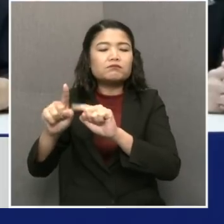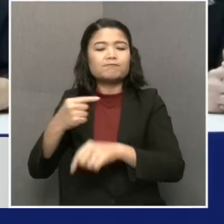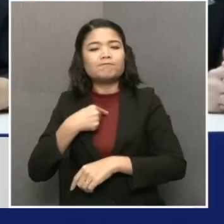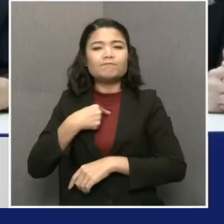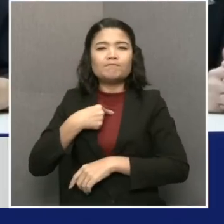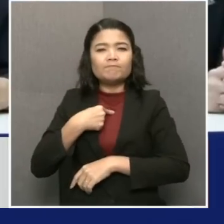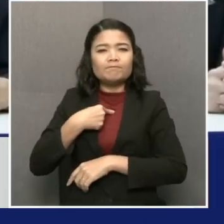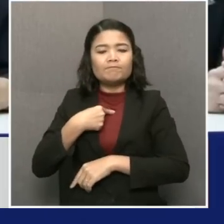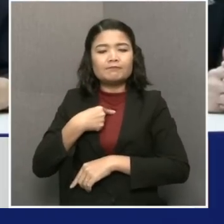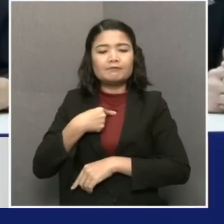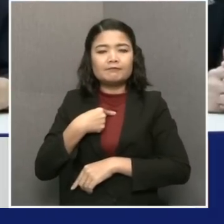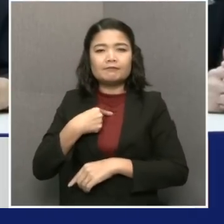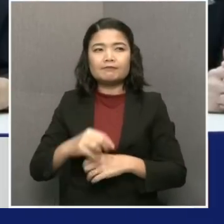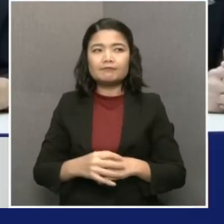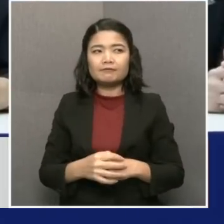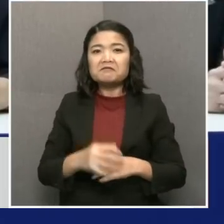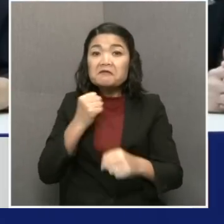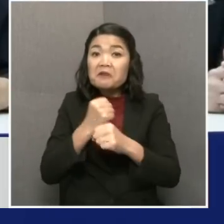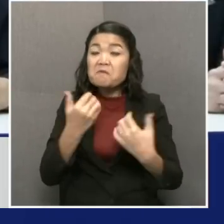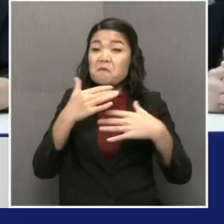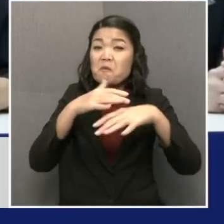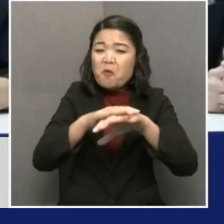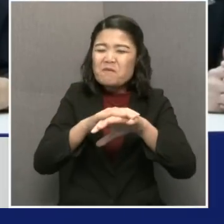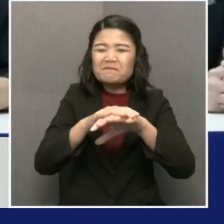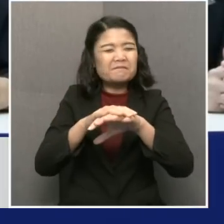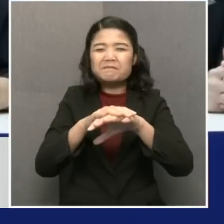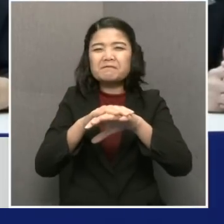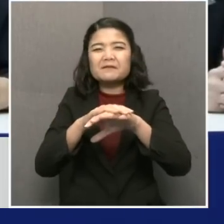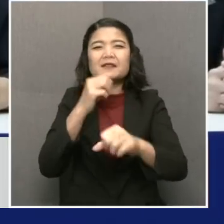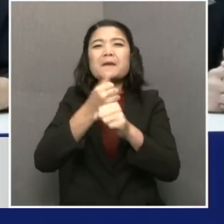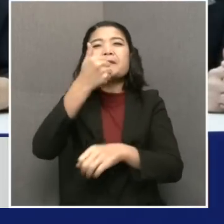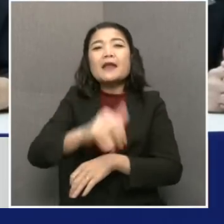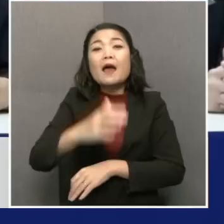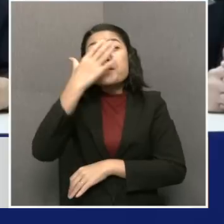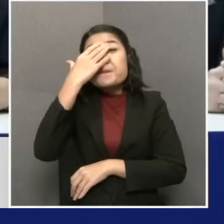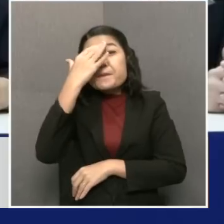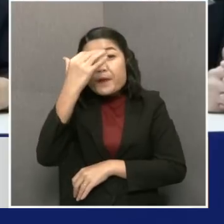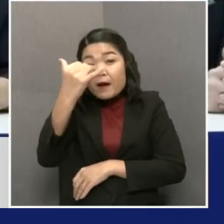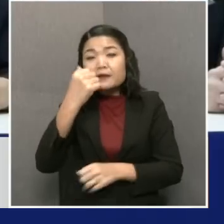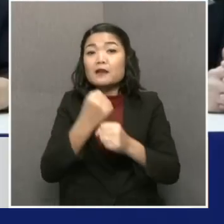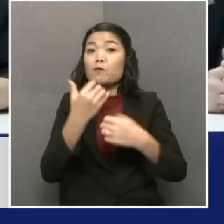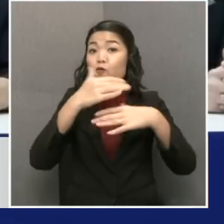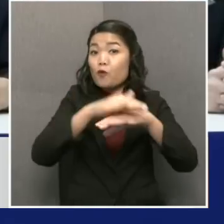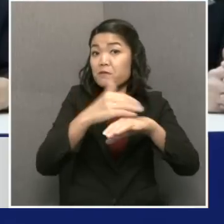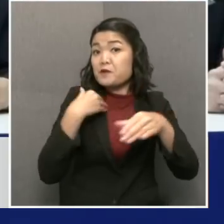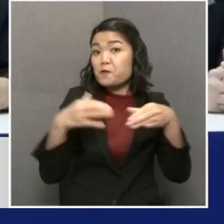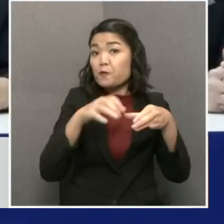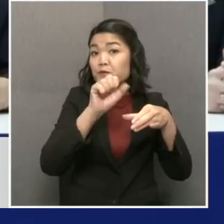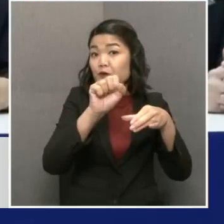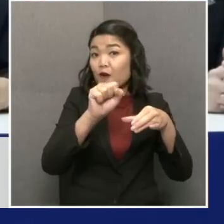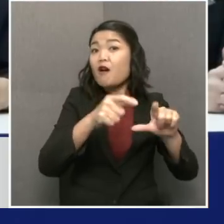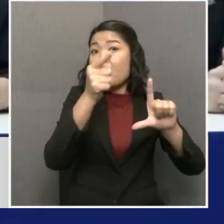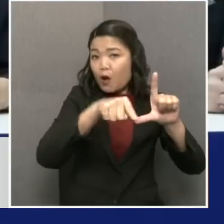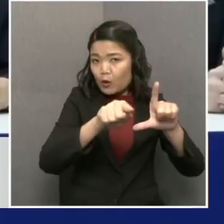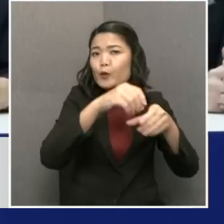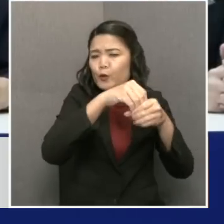ไม่สามารถที่จะทำงานได้นะครับถ้าในการร่วมยังมีพรรคก้าวไกลอยู่ก็เลย